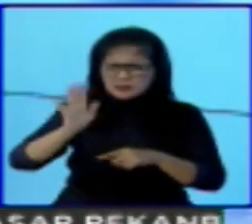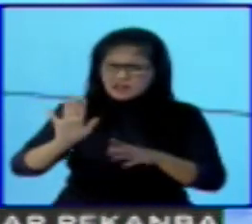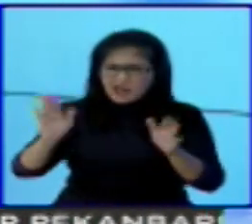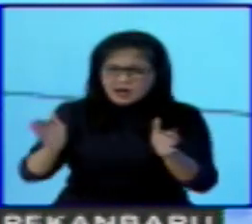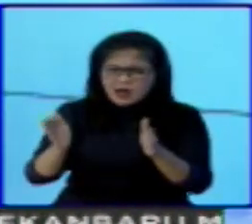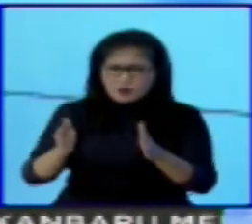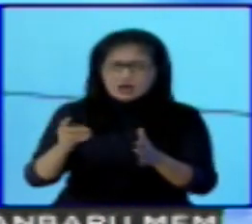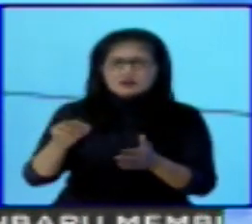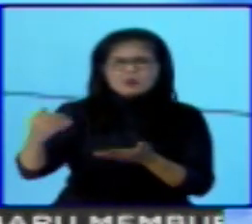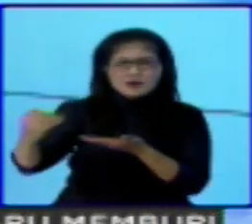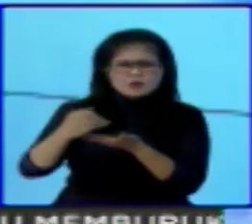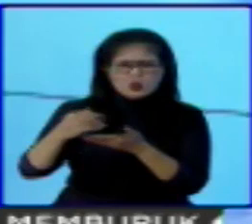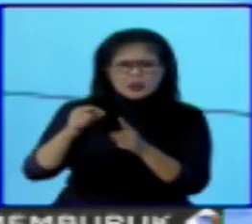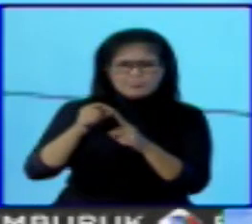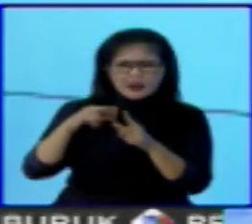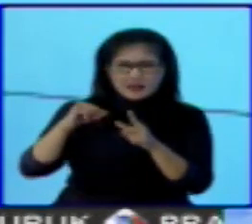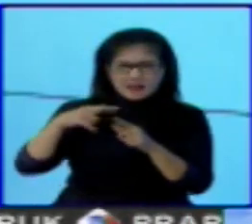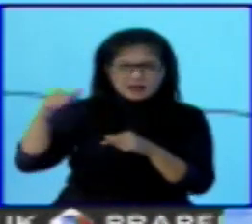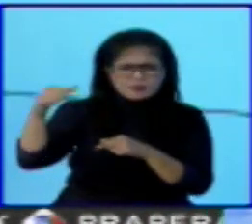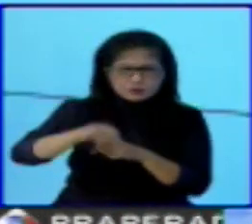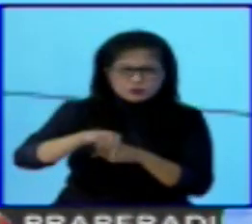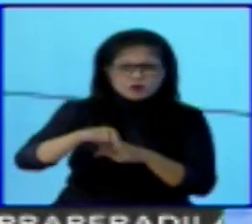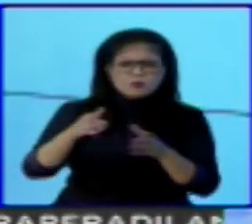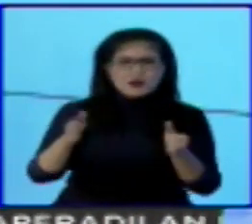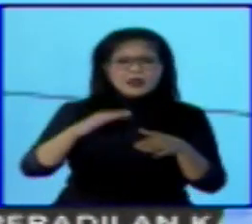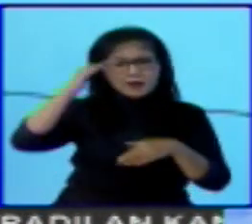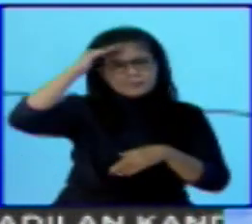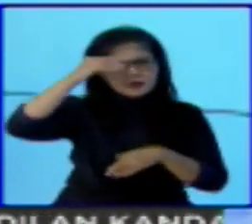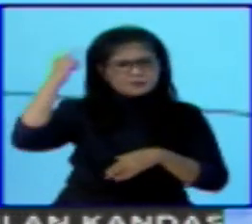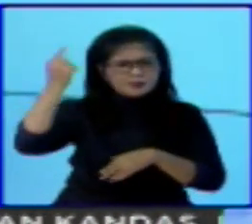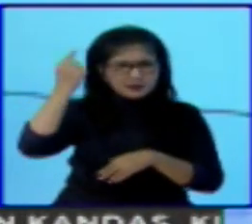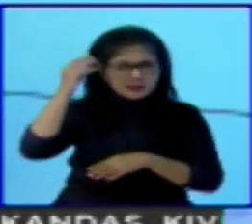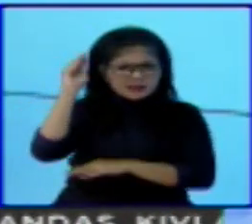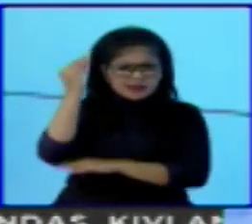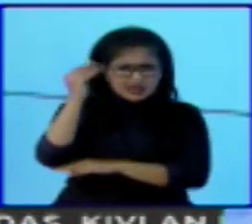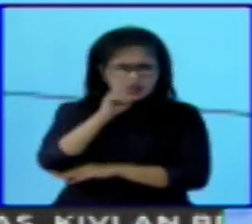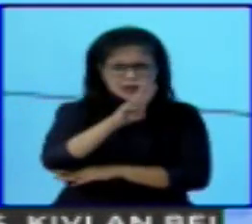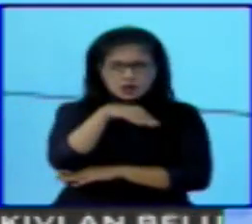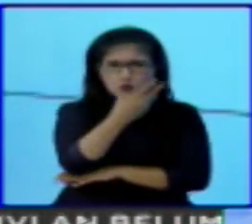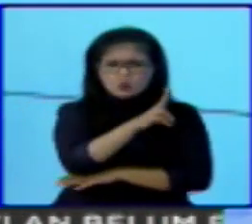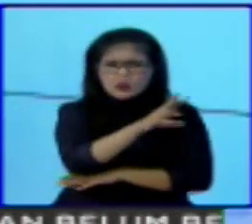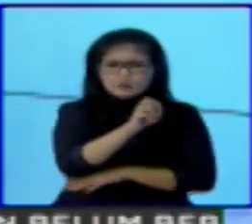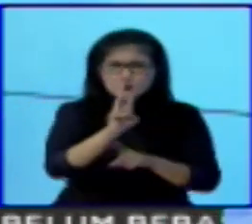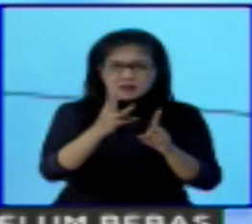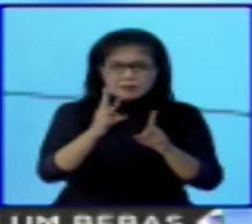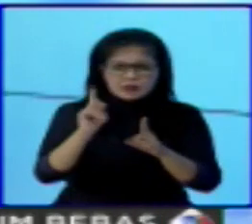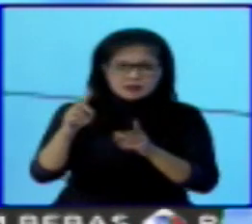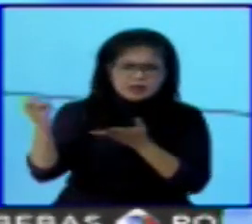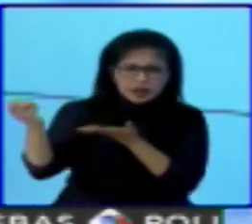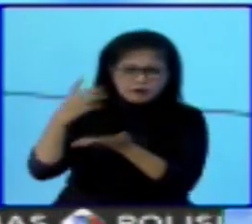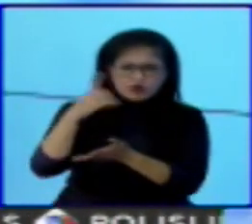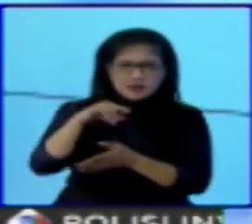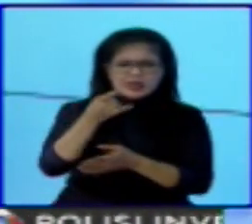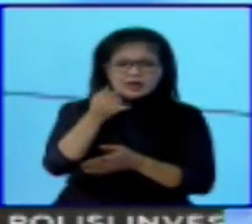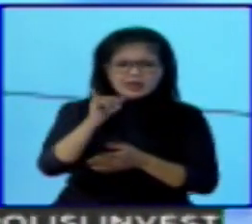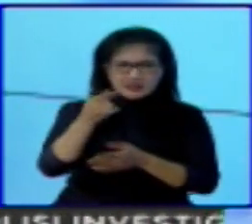pilot dari pengadaan bus Pemprov DKI Jakarta pada tahun 2013. Dan langsung berikut laporan Ririn Oktaviani, Farandi Purba